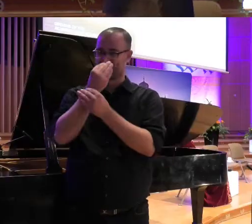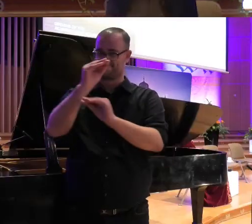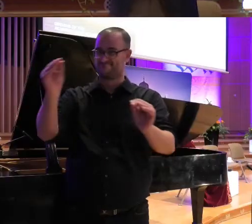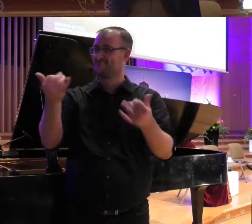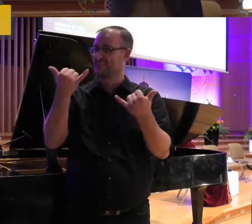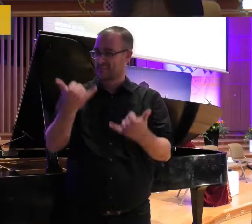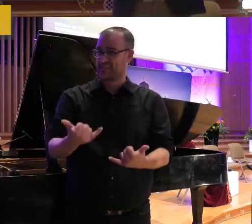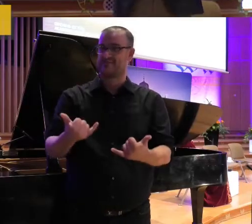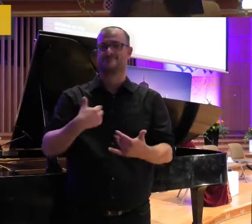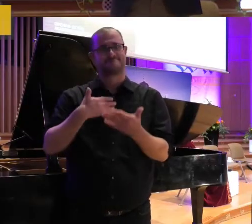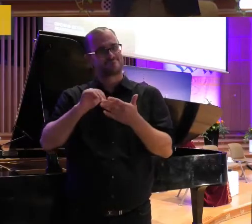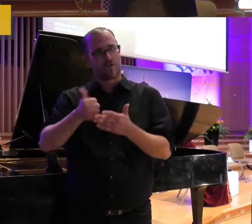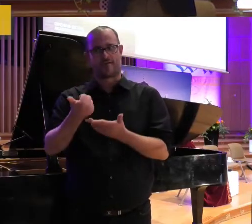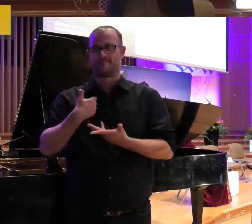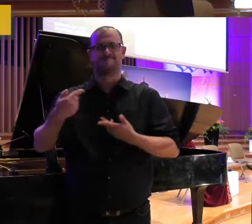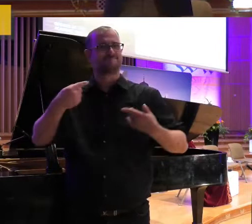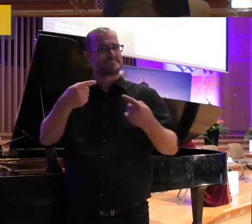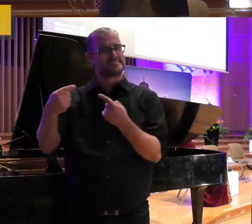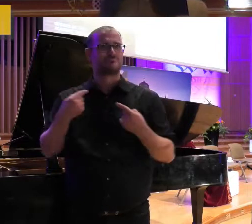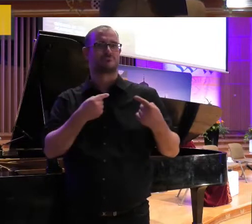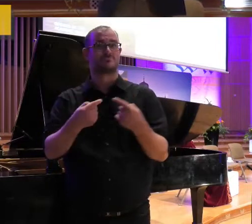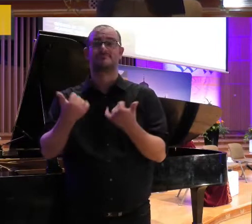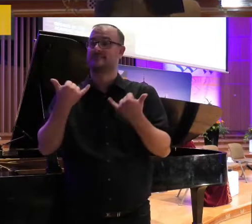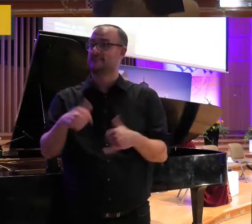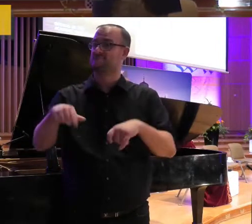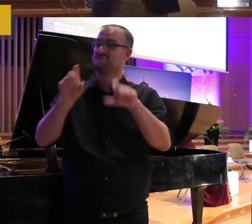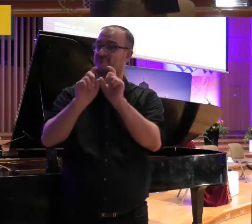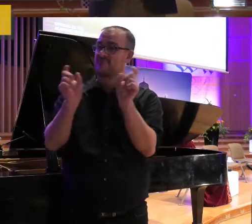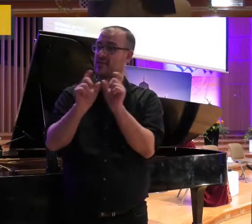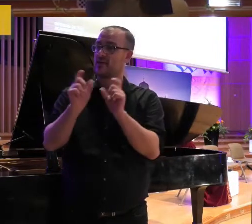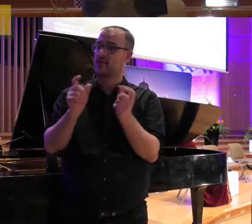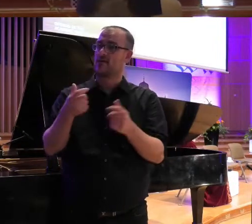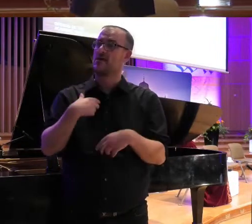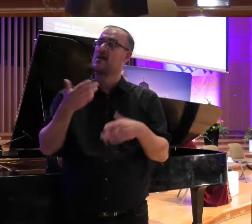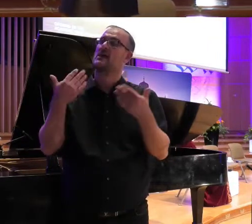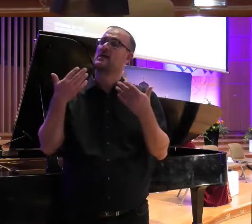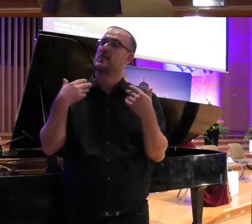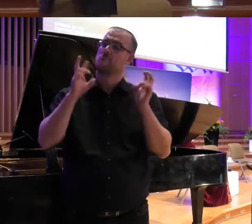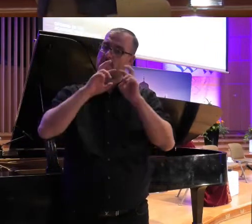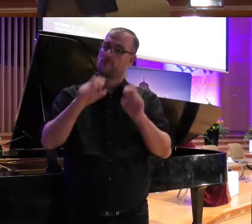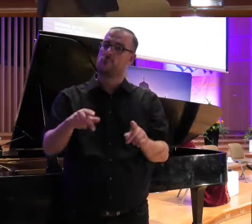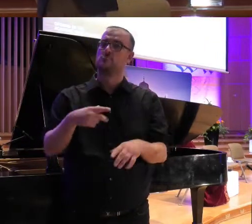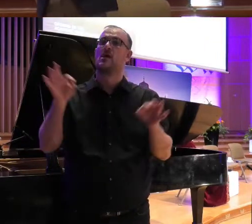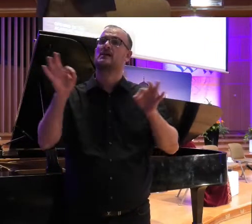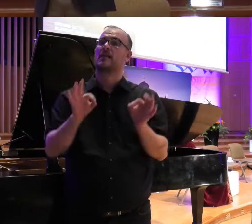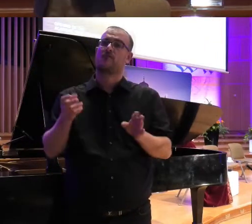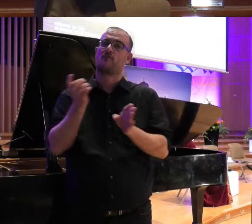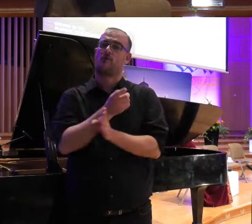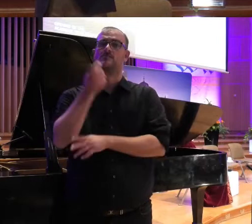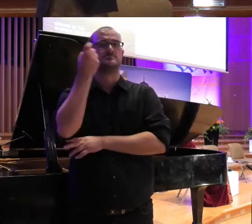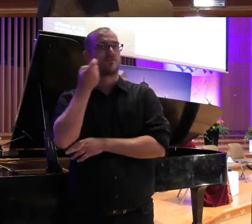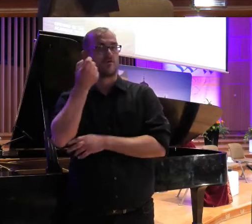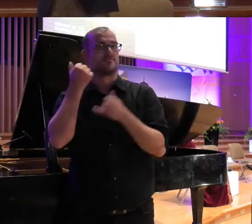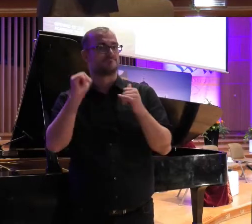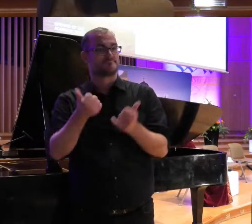Wir können uns jetzt auf eine weitere Podiumsdiskussion freuen, diesmal zum Thema Klimaforschung und Katastrophenvorsorge. Dazu haben wir